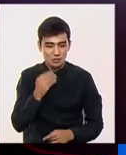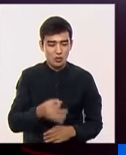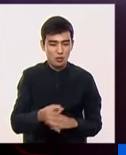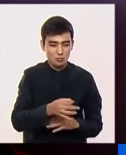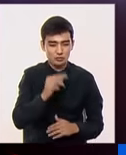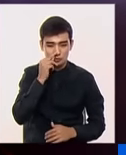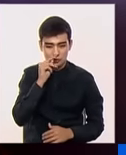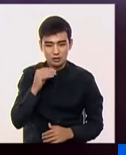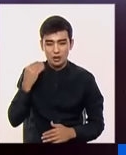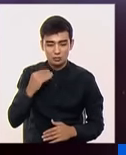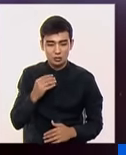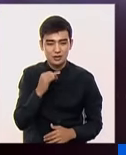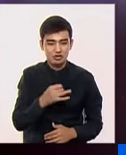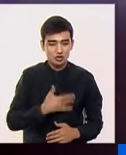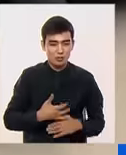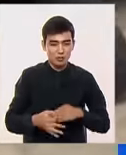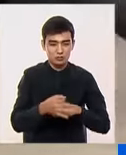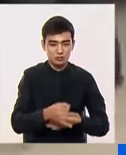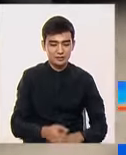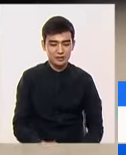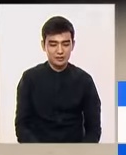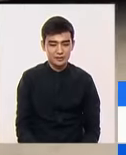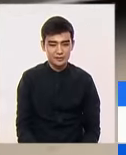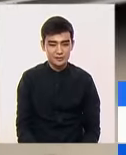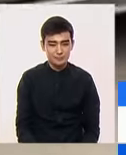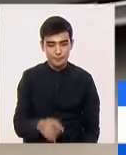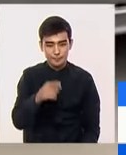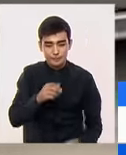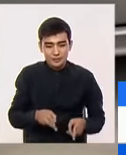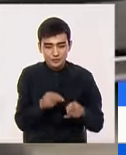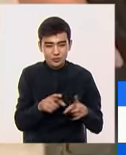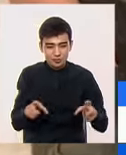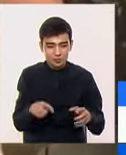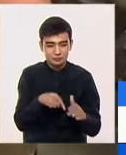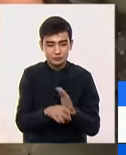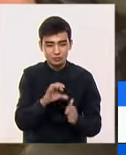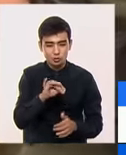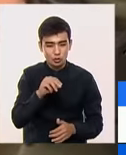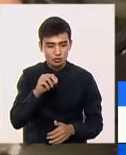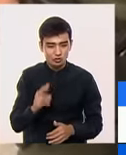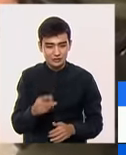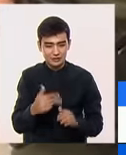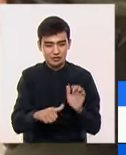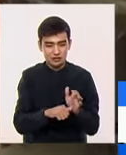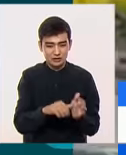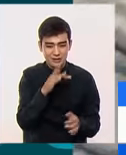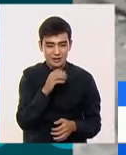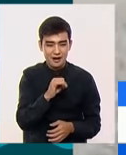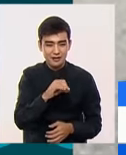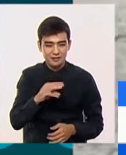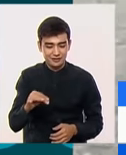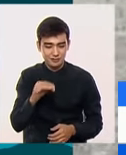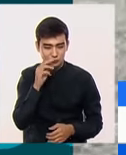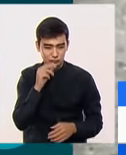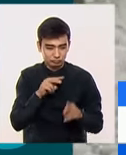актюбинской и жамбылской областях преступники поставили на счетчик 36-летний войти специалиста мужчину